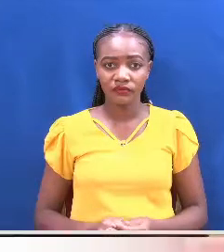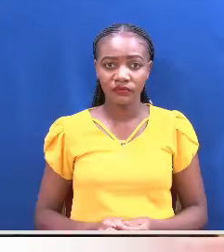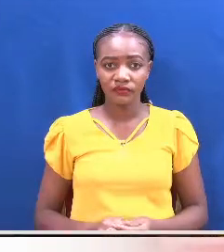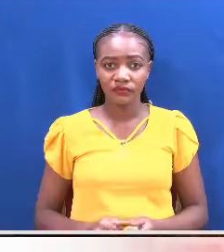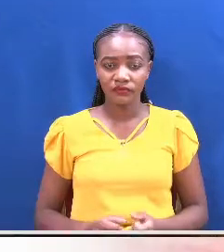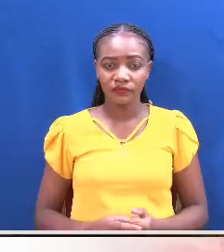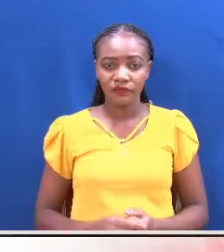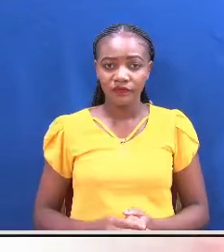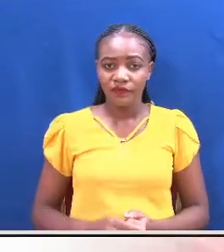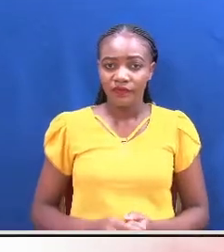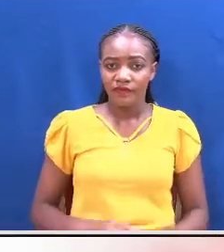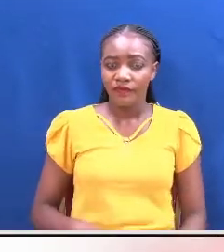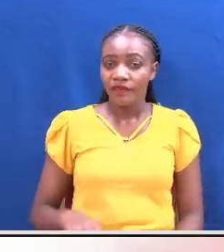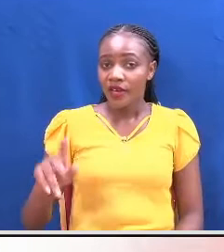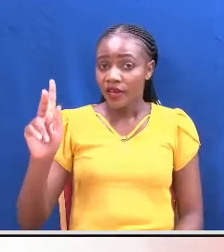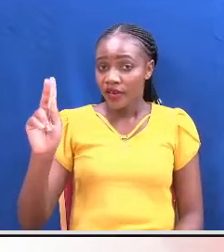Kenya Power,